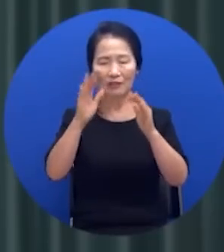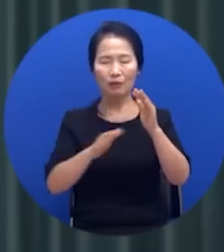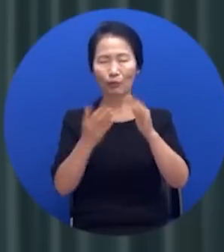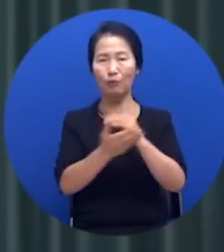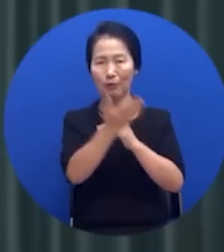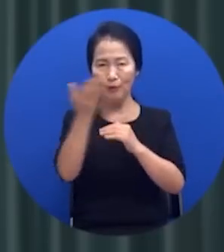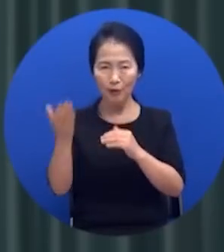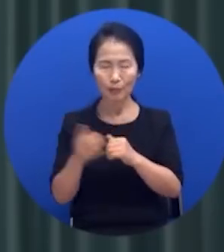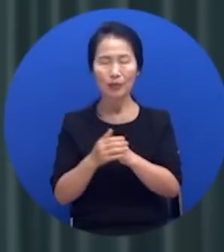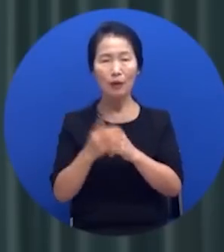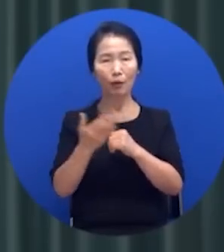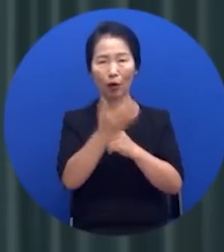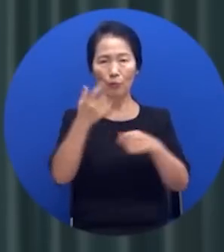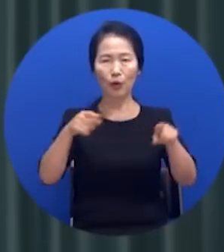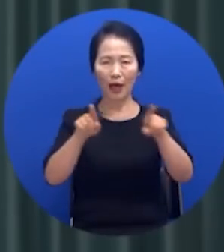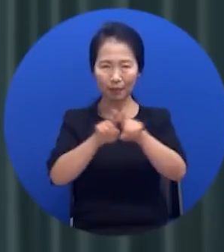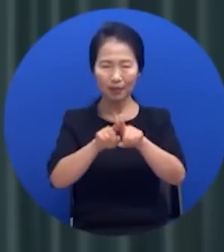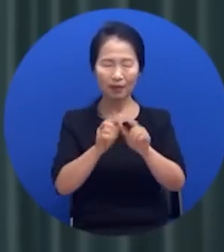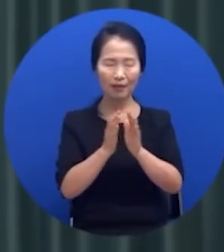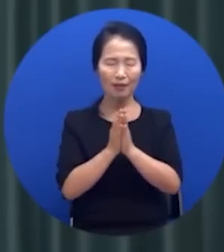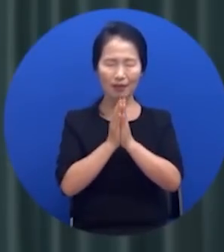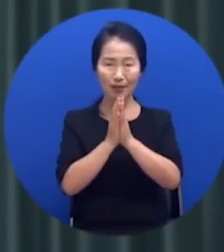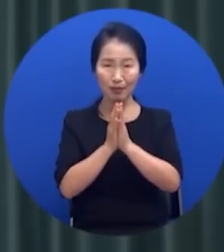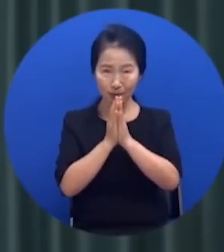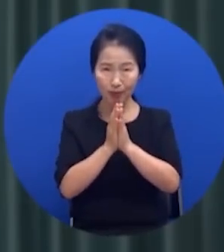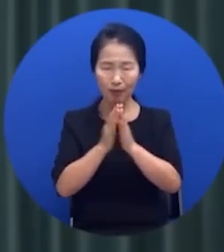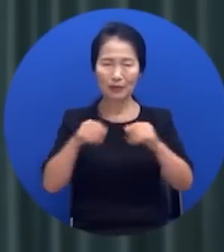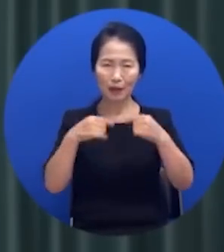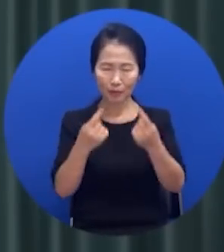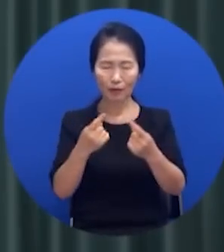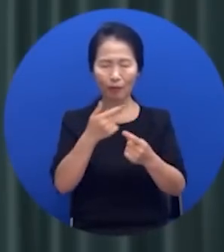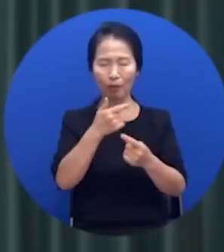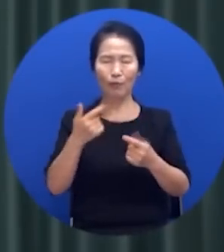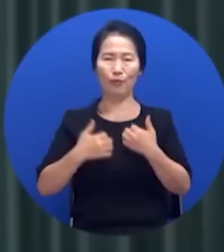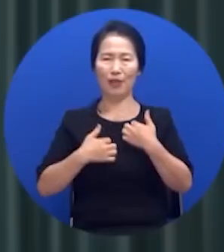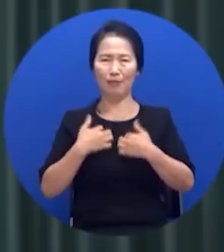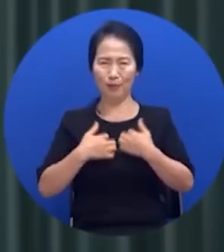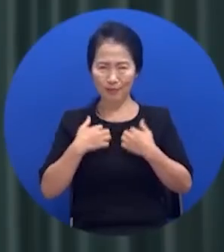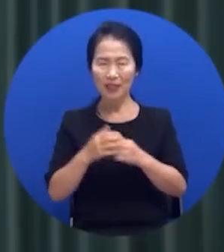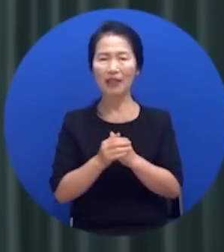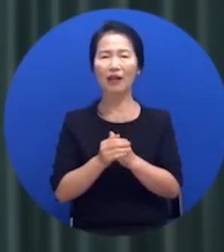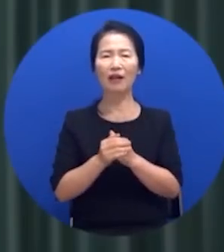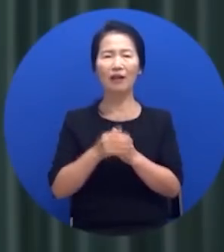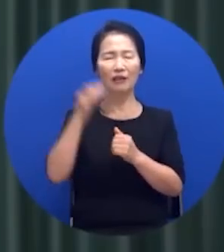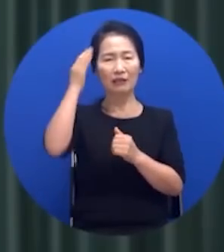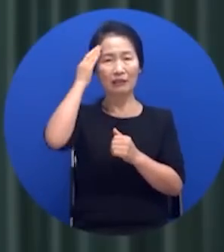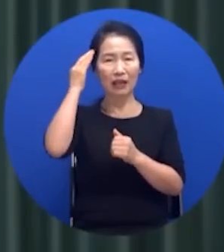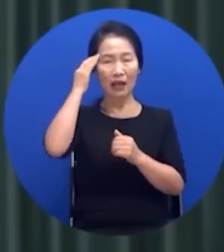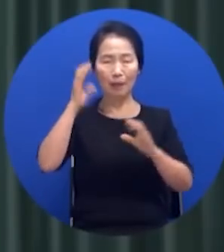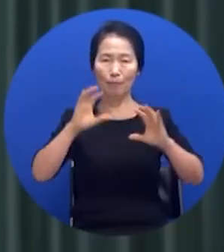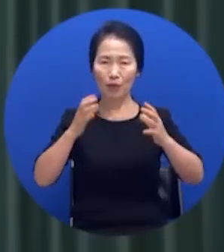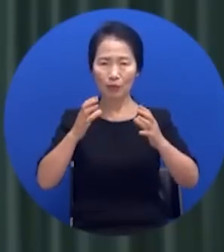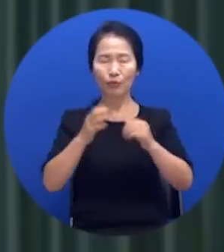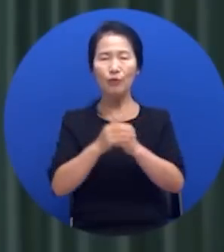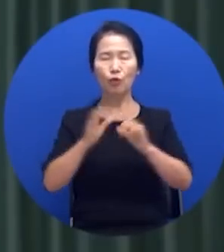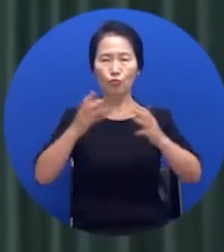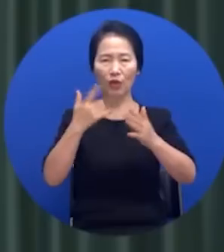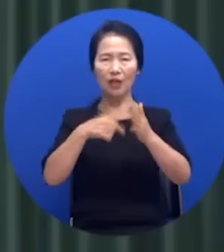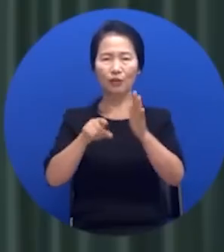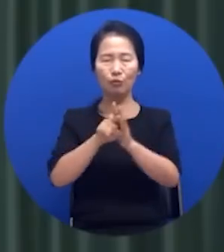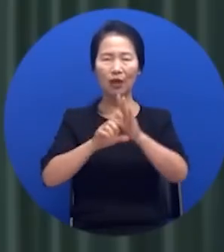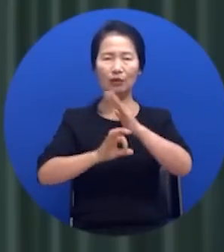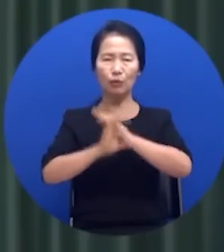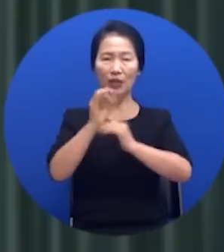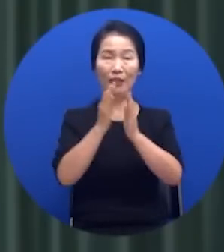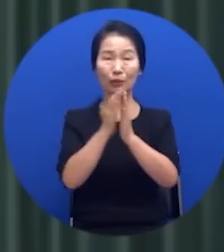여러분과 함께 기도를 드릴 수 있게 되어 매우 기쁩니다. 대한민국 국가조찬기도회가